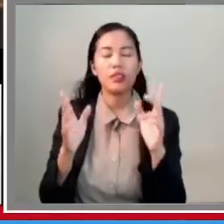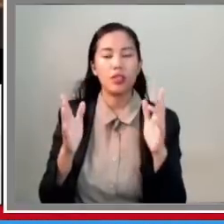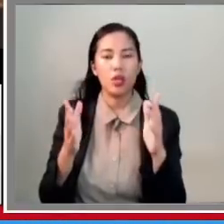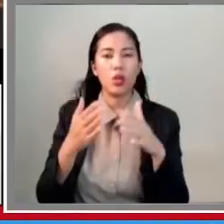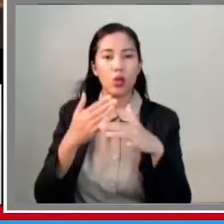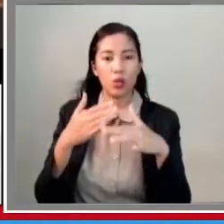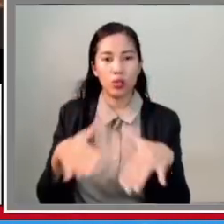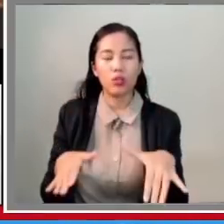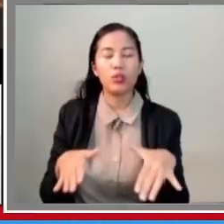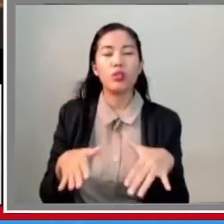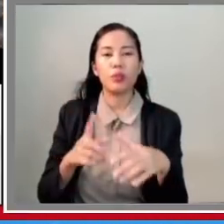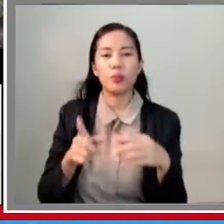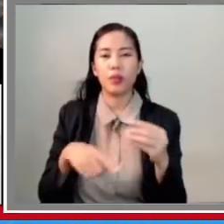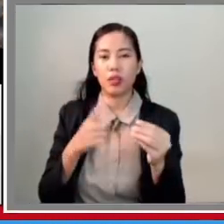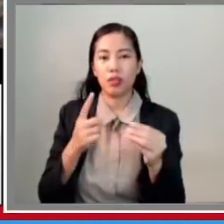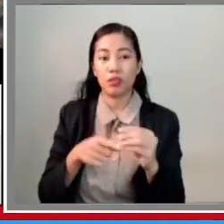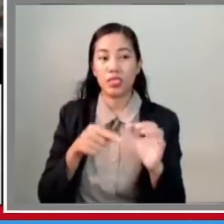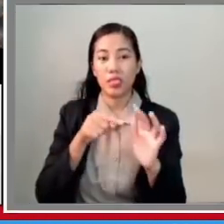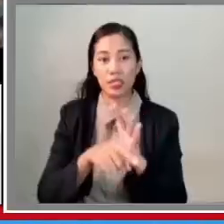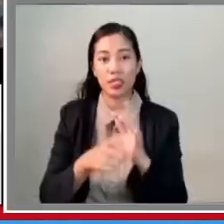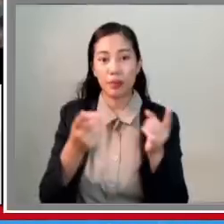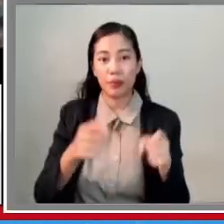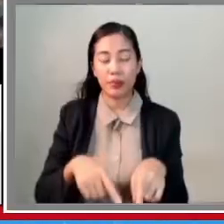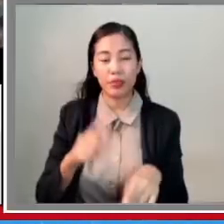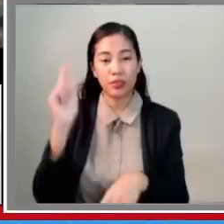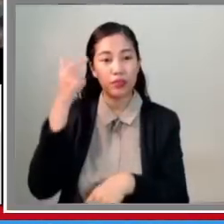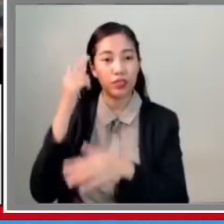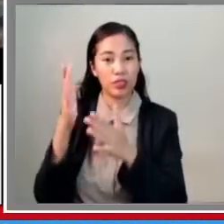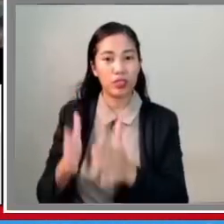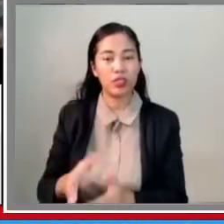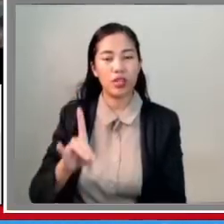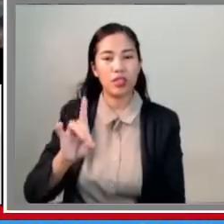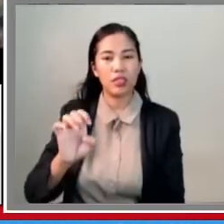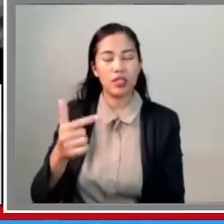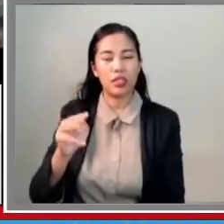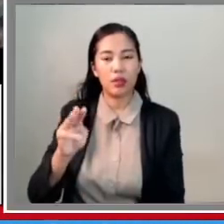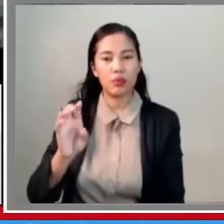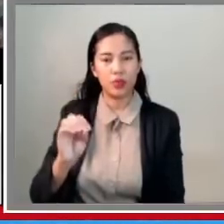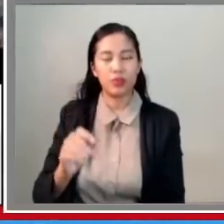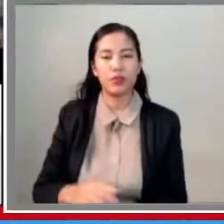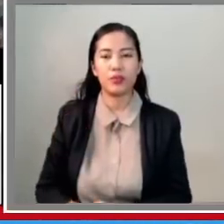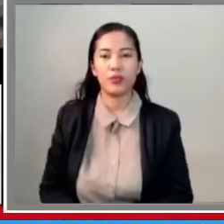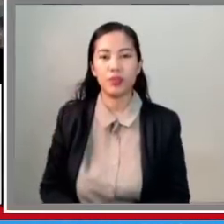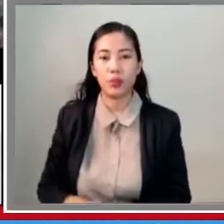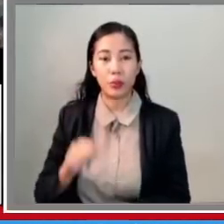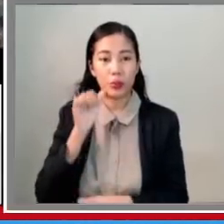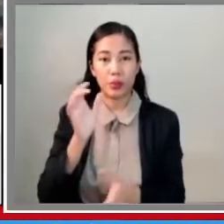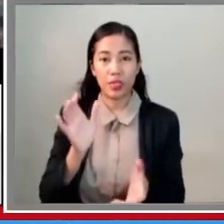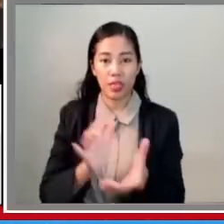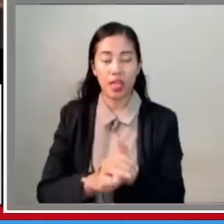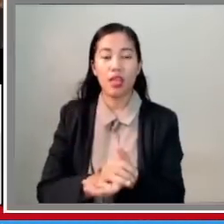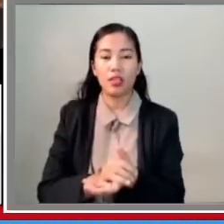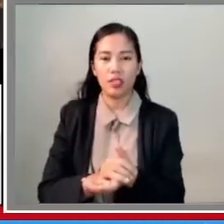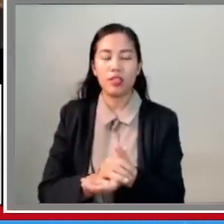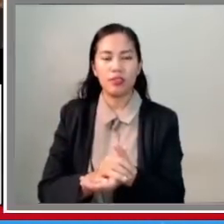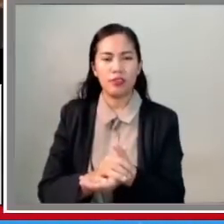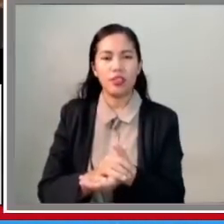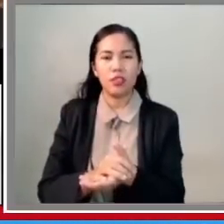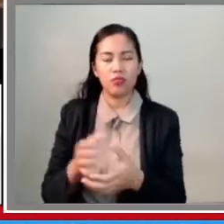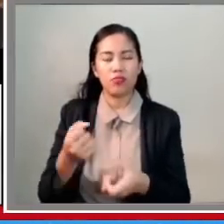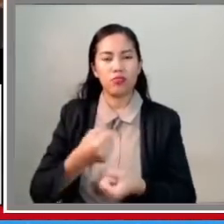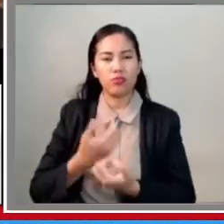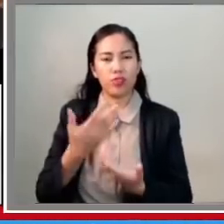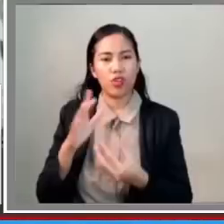pagpatay kay Negros Oriental Governor Ruel Digamo, inilahad ng kanyang byuda na si Pamplona Mayor Janice Digamo ang mga problema sa